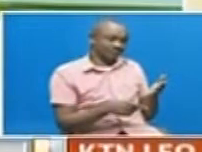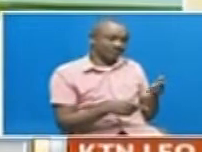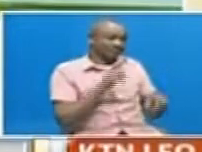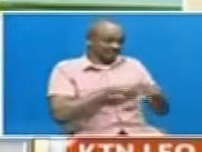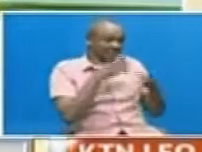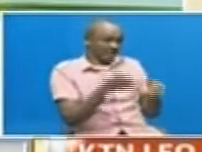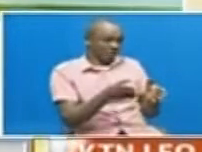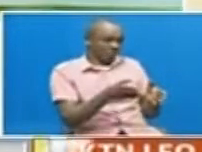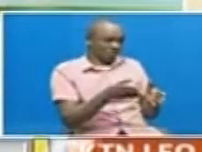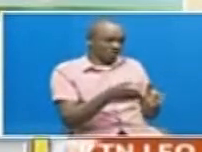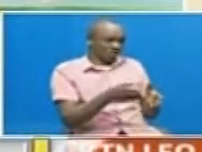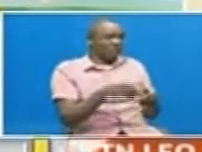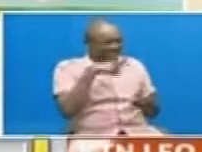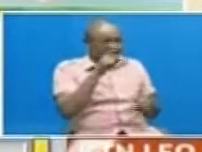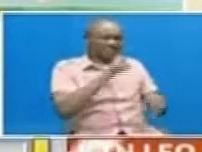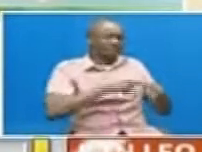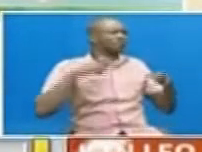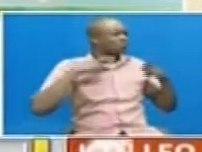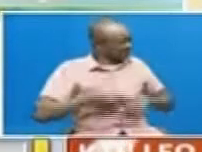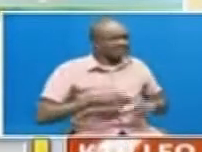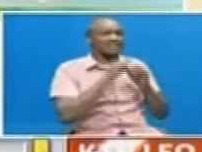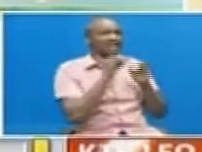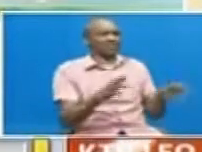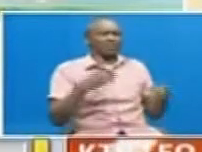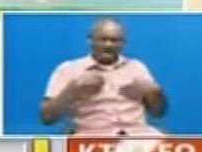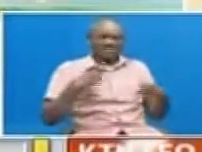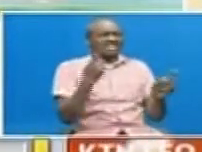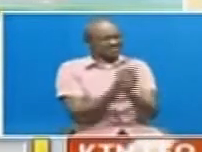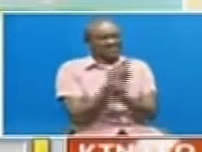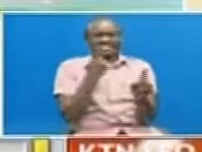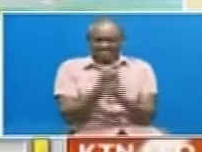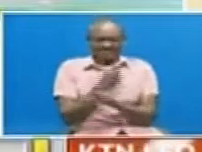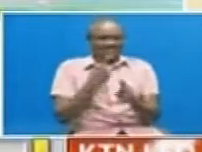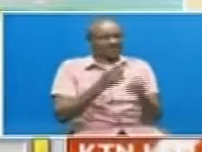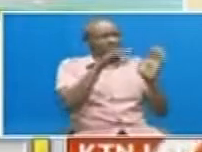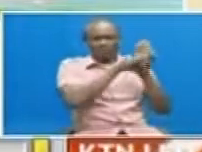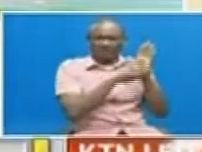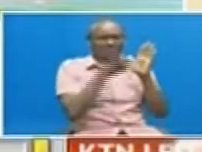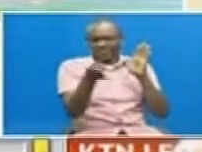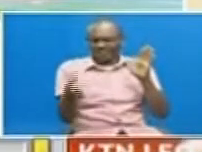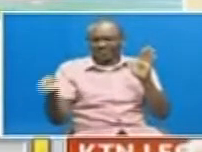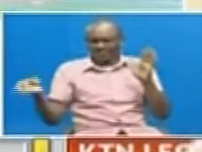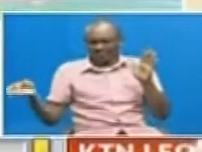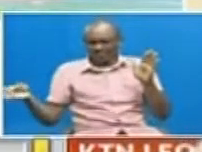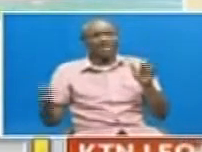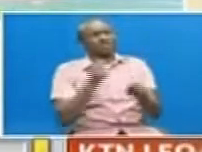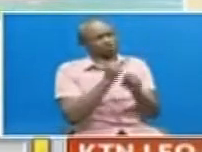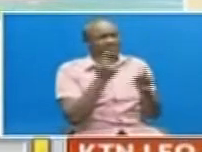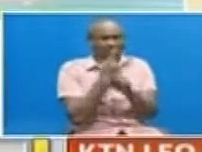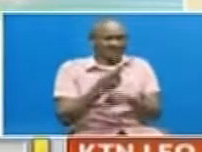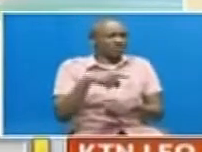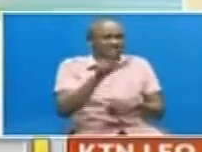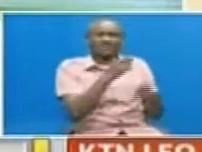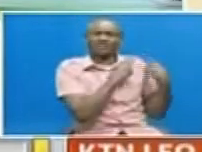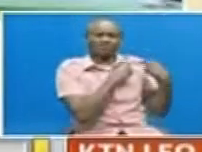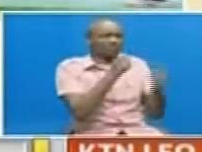wakati huu huna wakati hata wa kupumzika, maanake kuna mataji mengine mengi ambayo tayari yashajiandaa pale ambayo yanakusubiri. Je, ni mataji